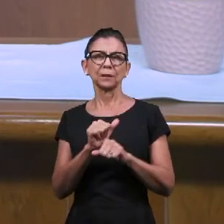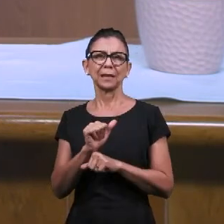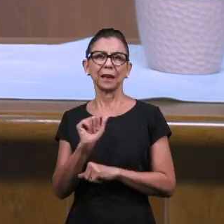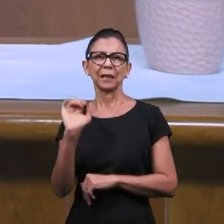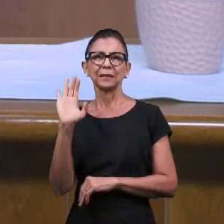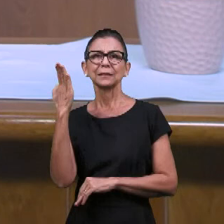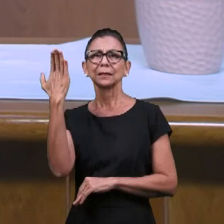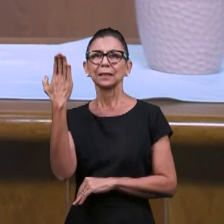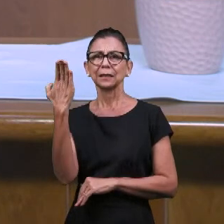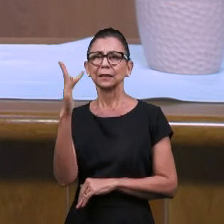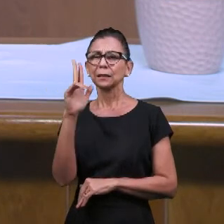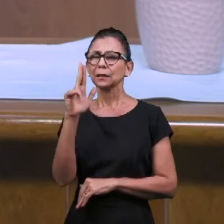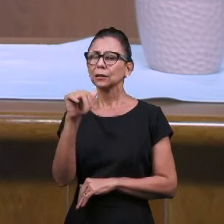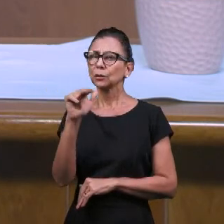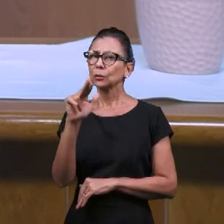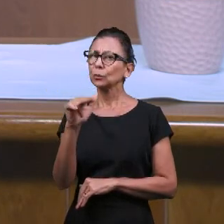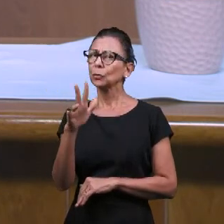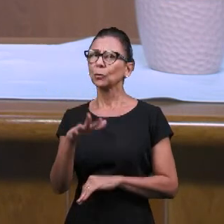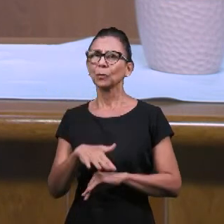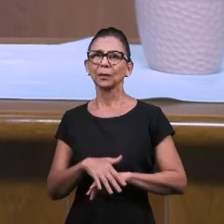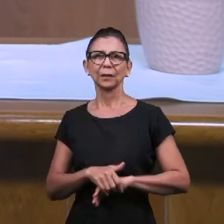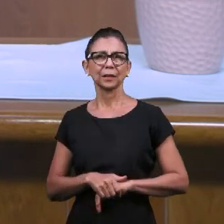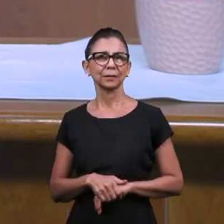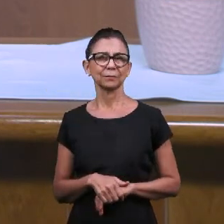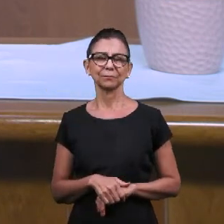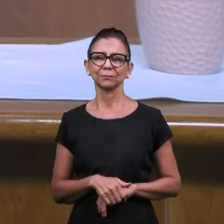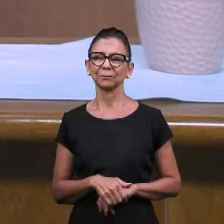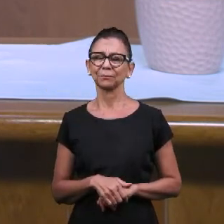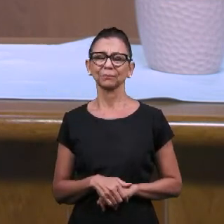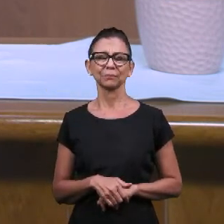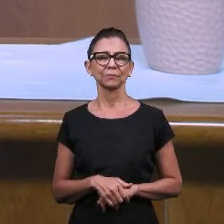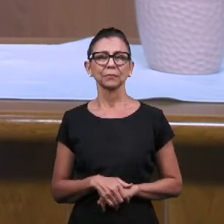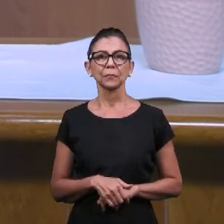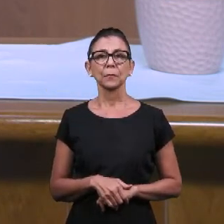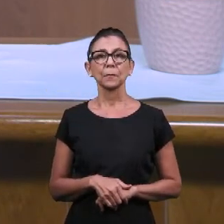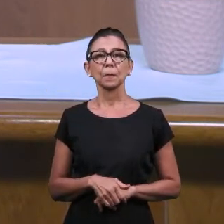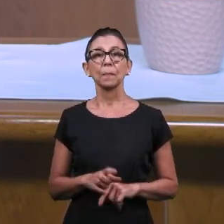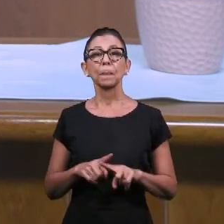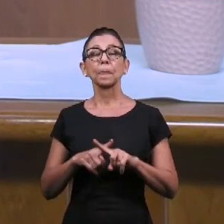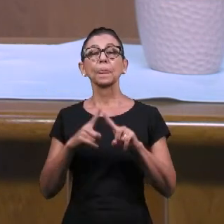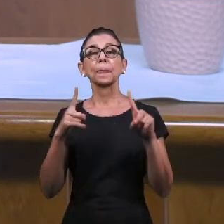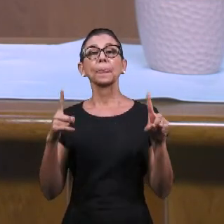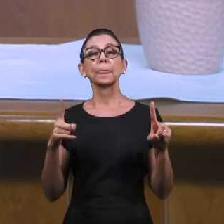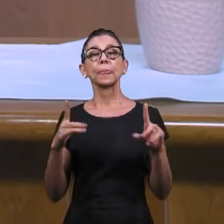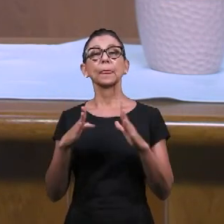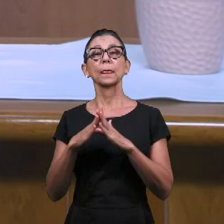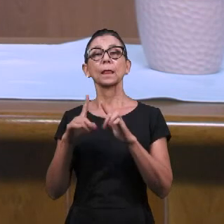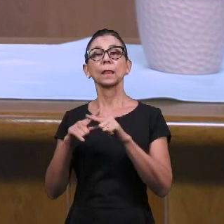не изменится. Она не будет предавать, она не будет